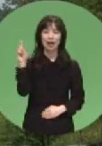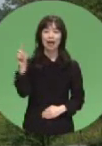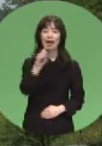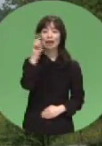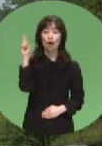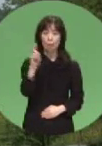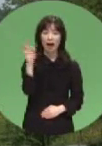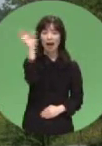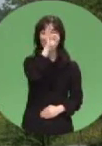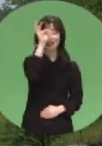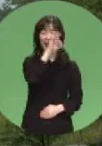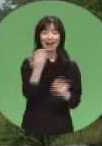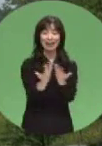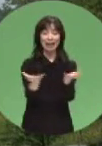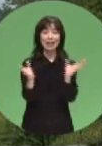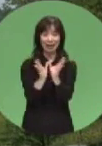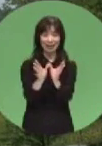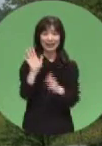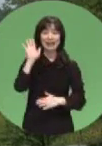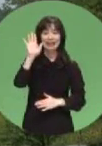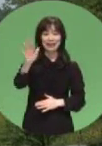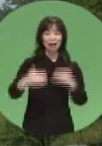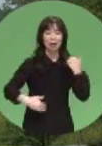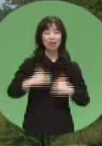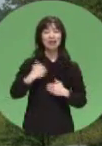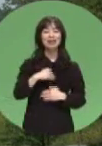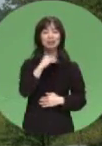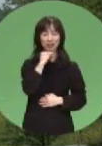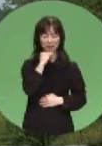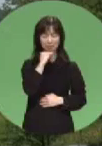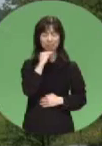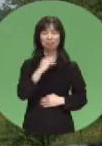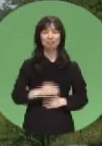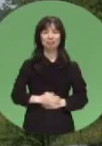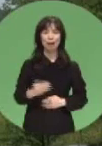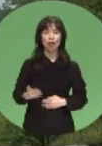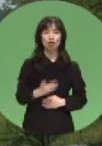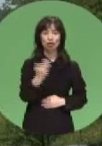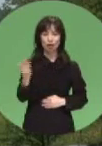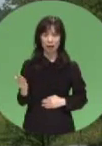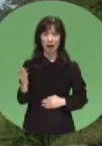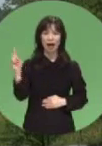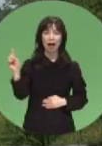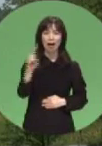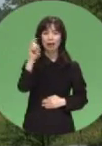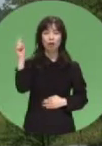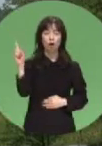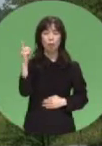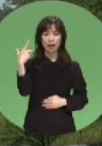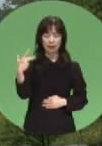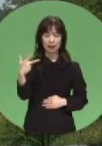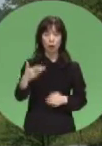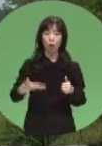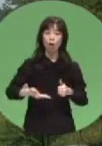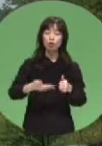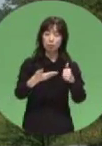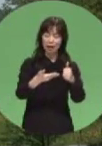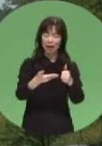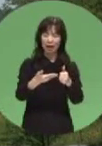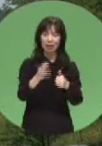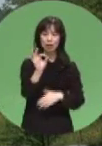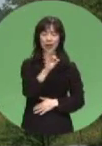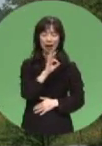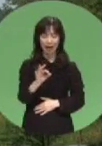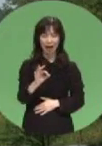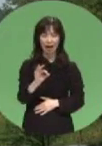生駒探検隊、次回もお楽しみに。続いては生駒市のおすすめのお土産物や一品を